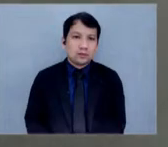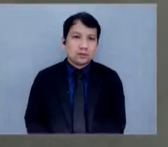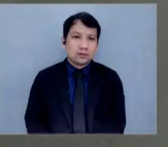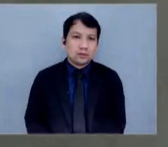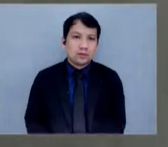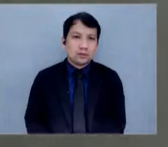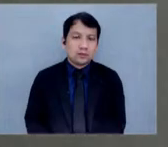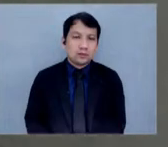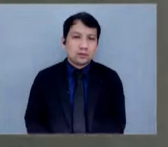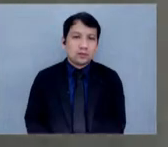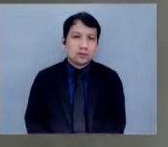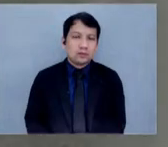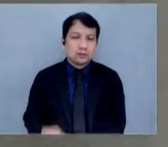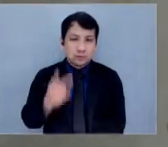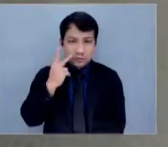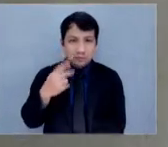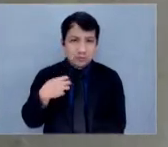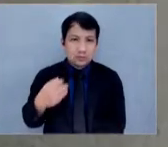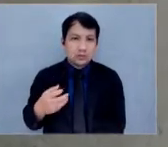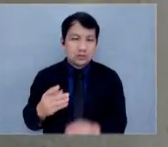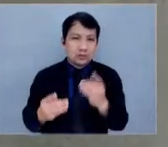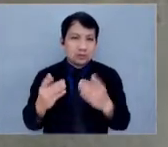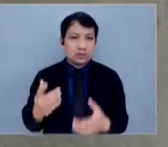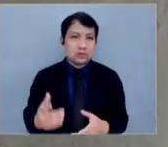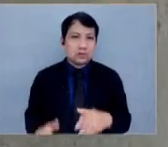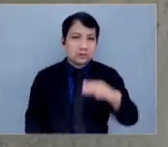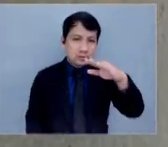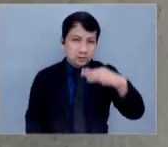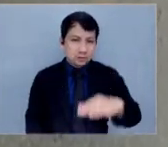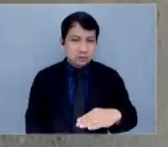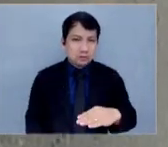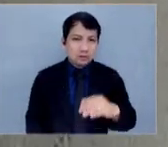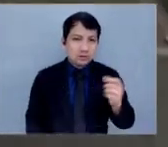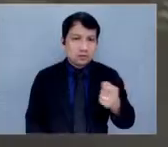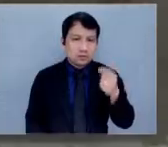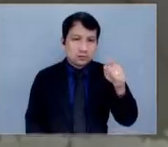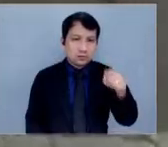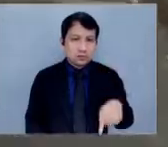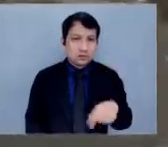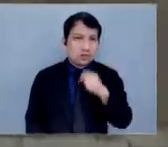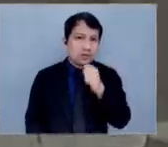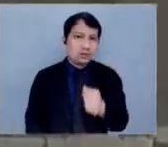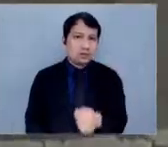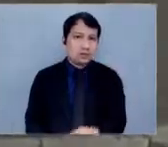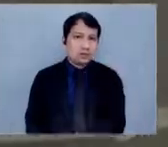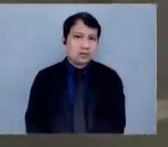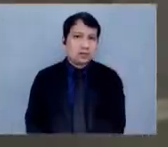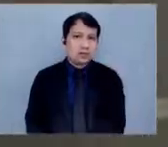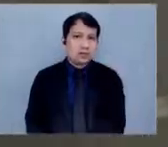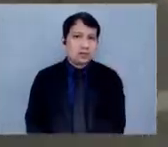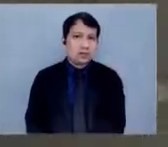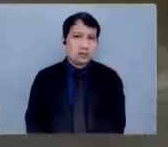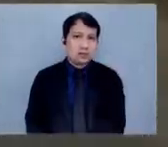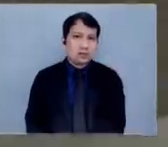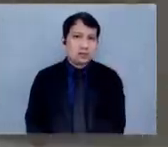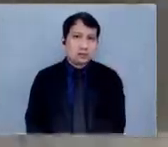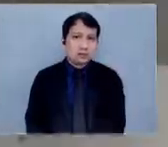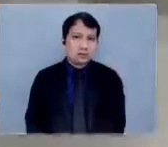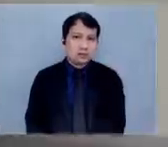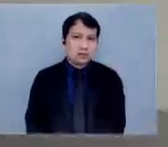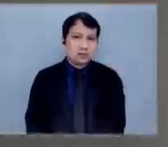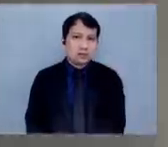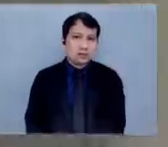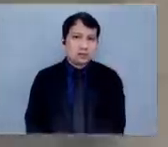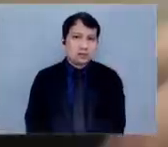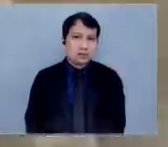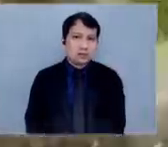Inutusan ulit ng mga pulis ang driver na ibaba ang bintana pero hindi siya sumunod. Bumunot ng baril ang mga pulis at pinalabas ang driver